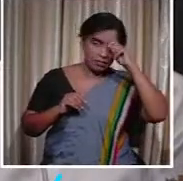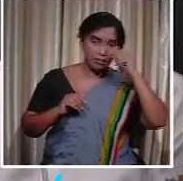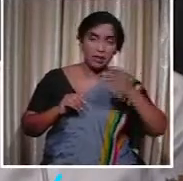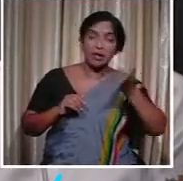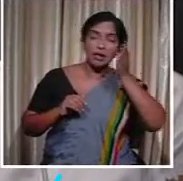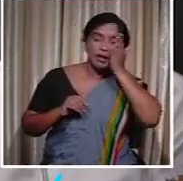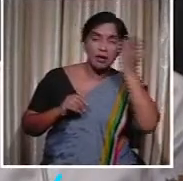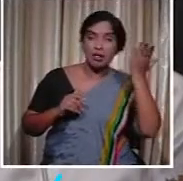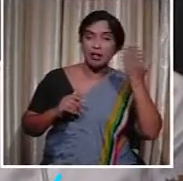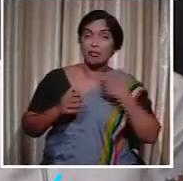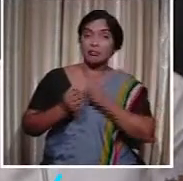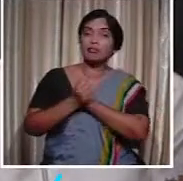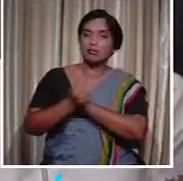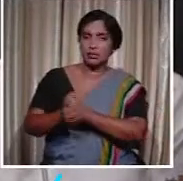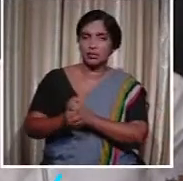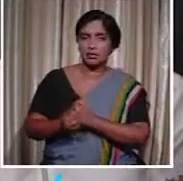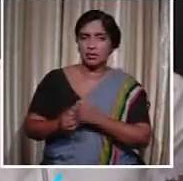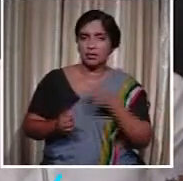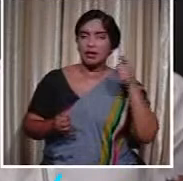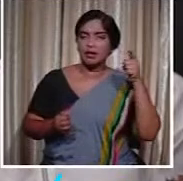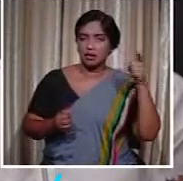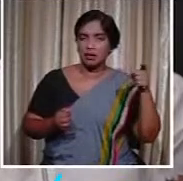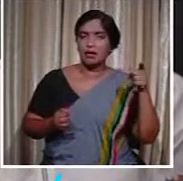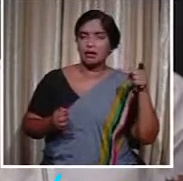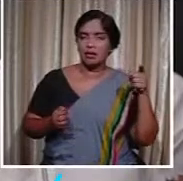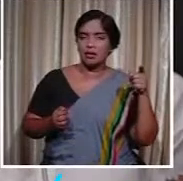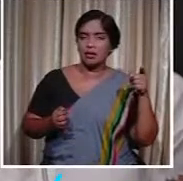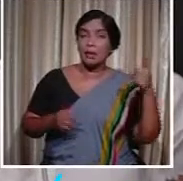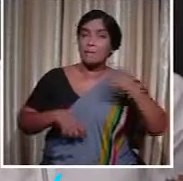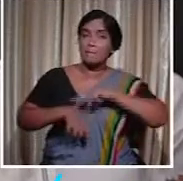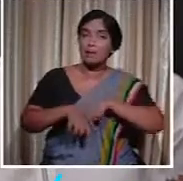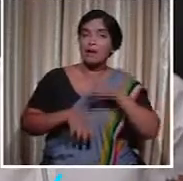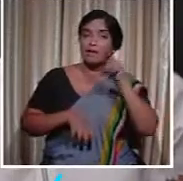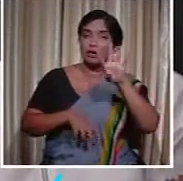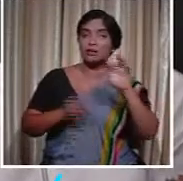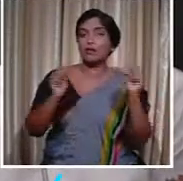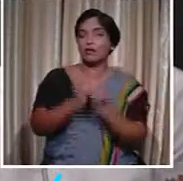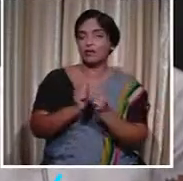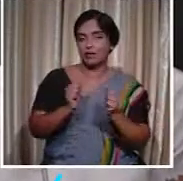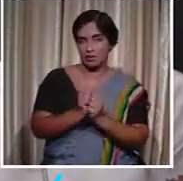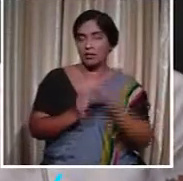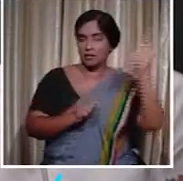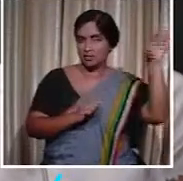ගන්න නැහැ කියලා මං හිතේ යනකම් ඒකයි මිනි අරගන්න මොකද මිනිහා පෑ 23 උන් දැන් වැඩ කරන්න